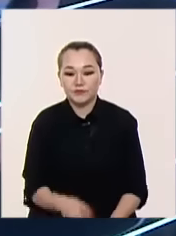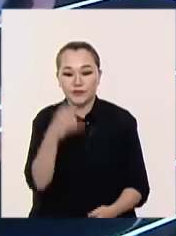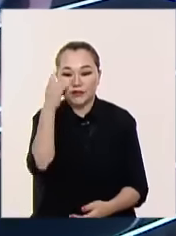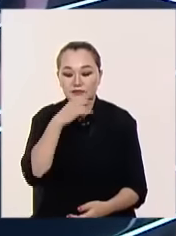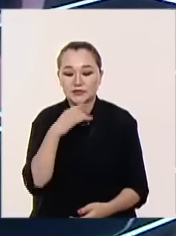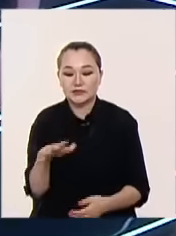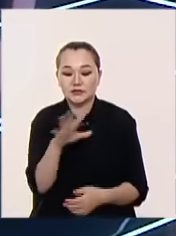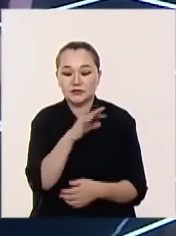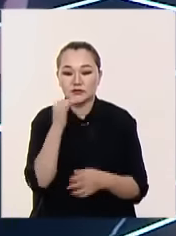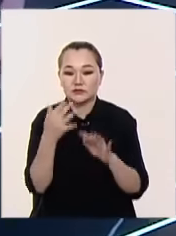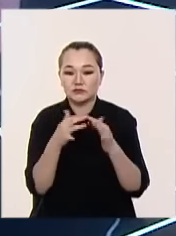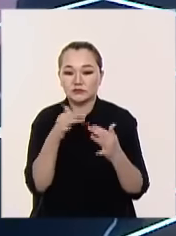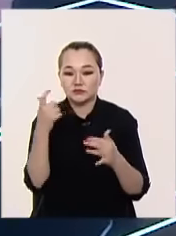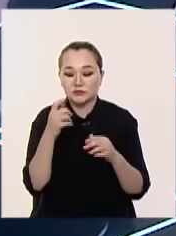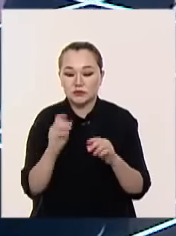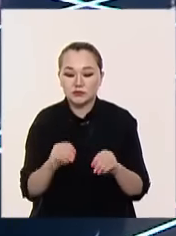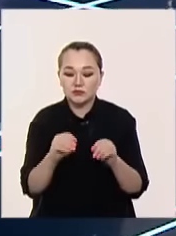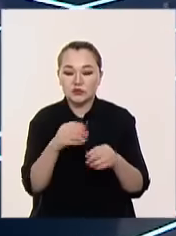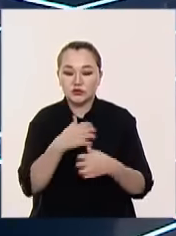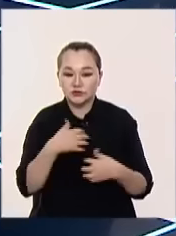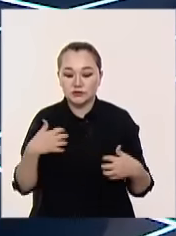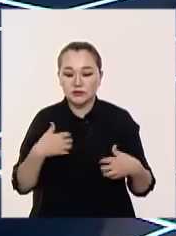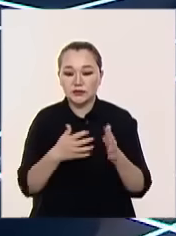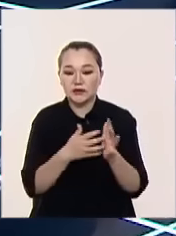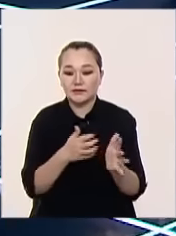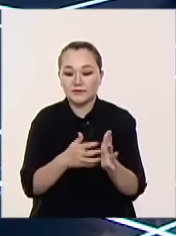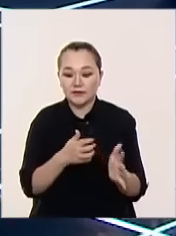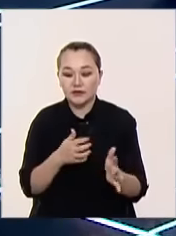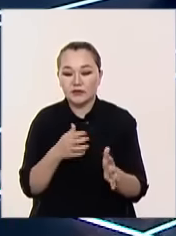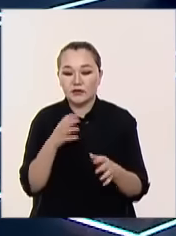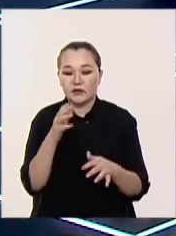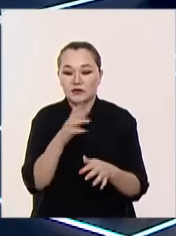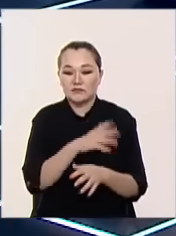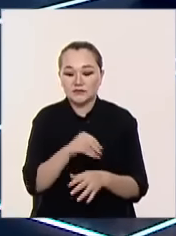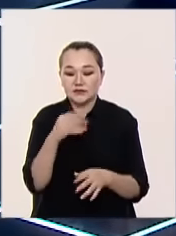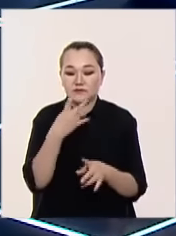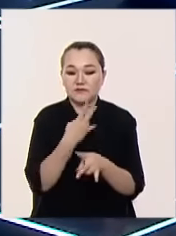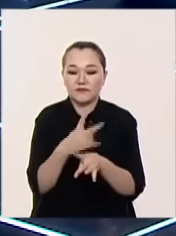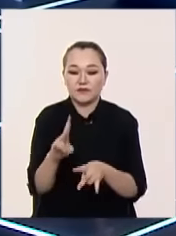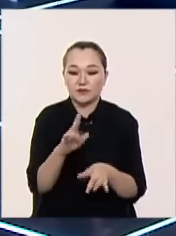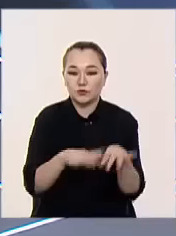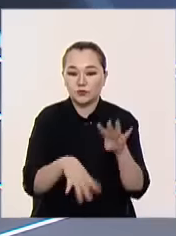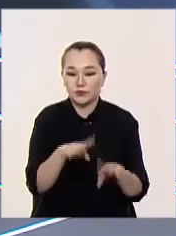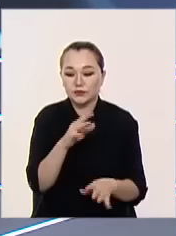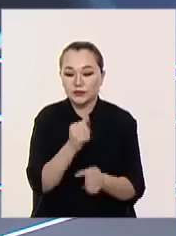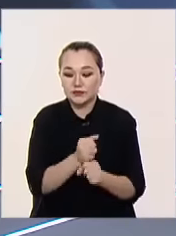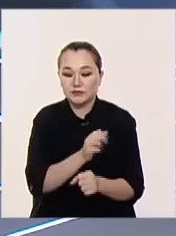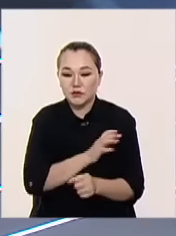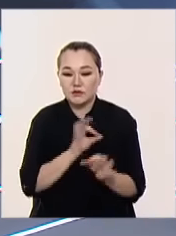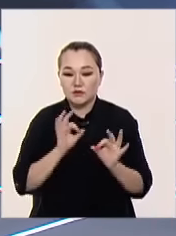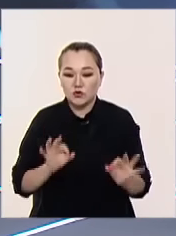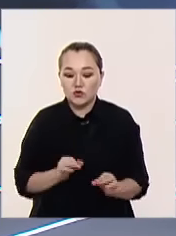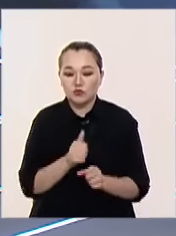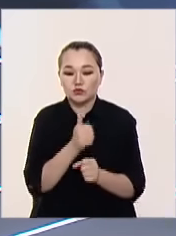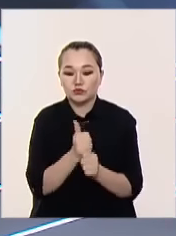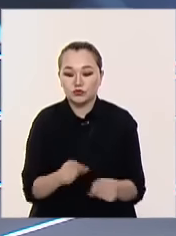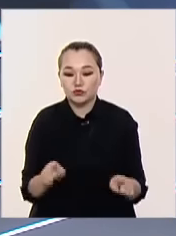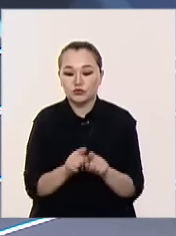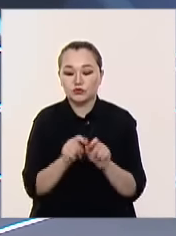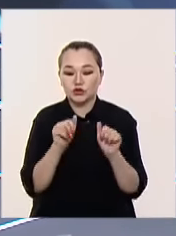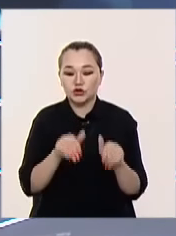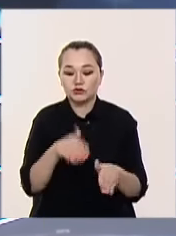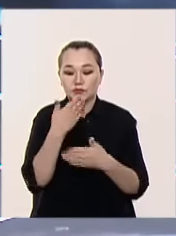Қазақстанда шаруалар үшін жайылым жердің жетіспеуі қолдан жасалып келген. Бас прокуратура осындай қорытындыға келді. Құзырлылар